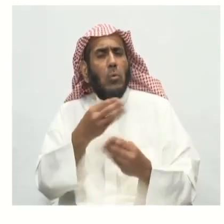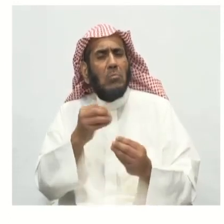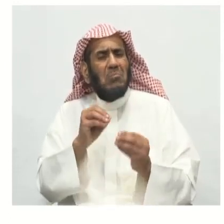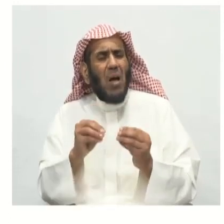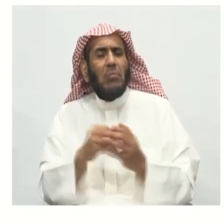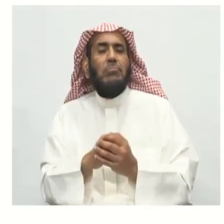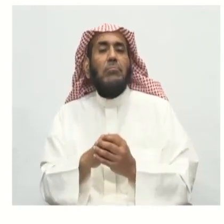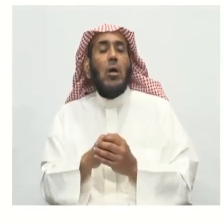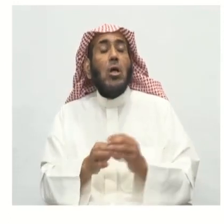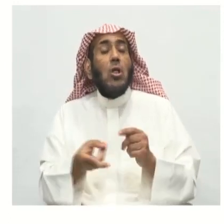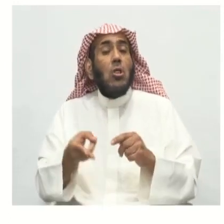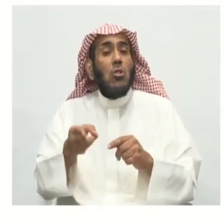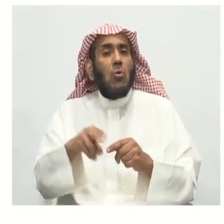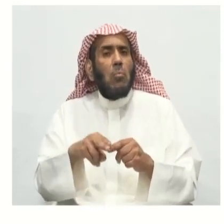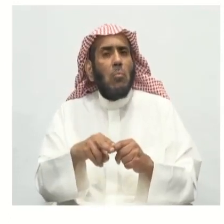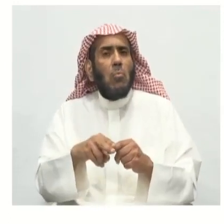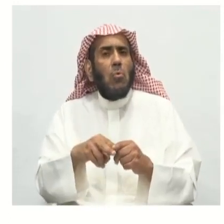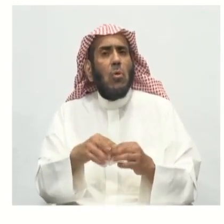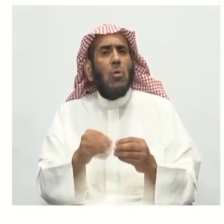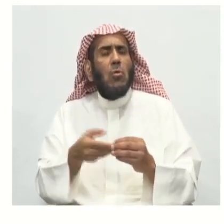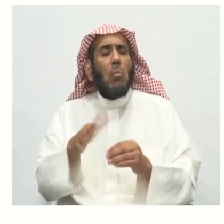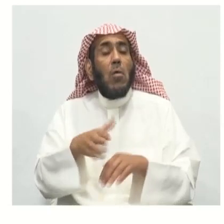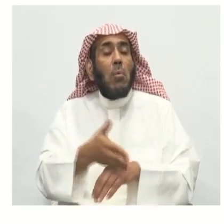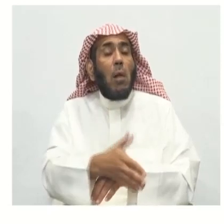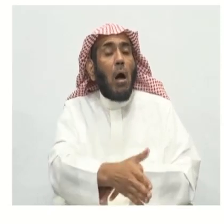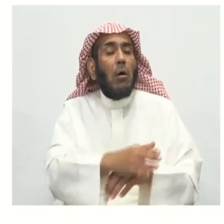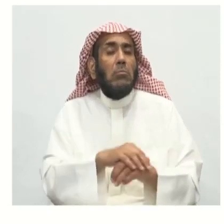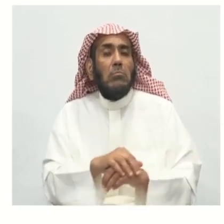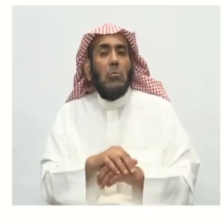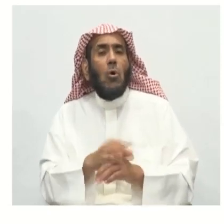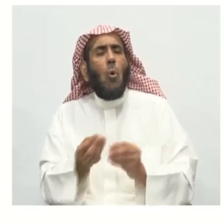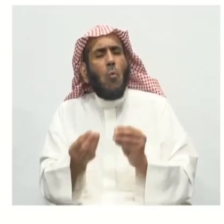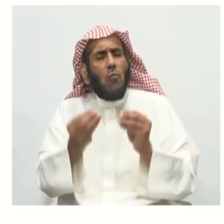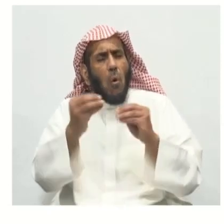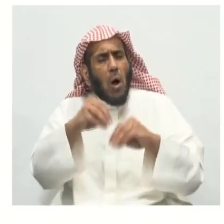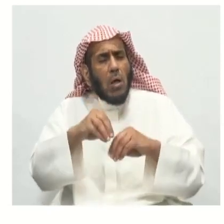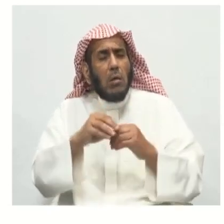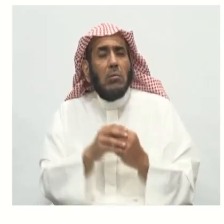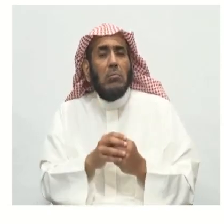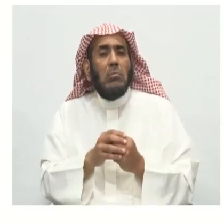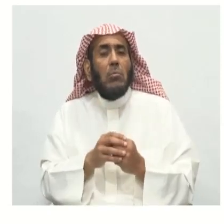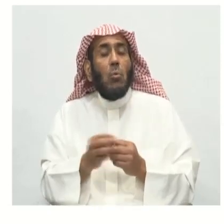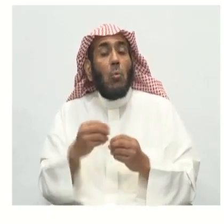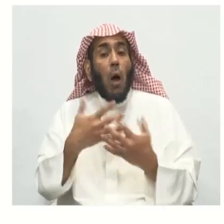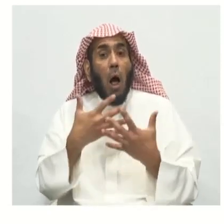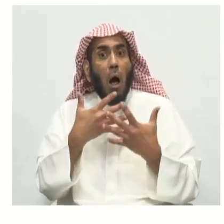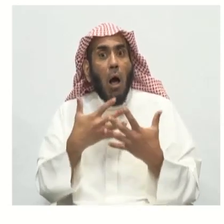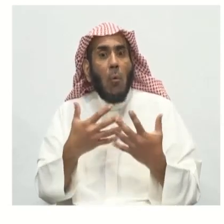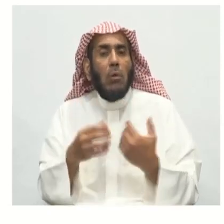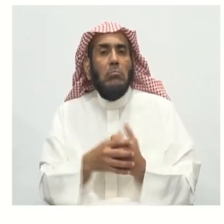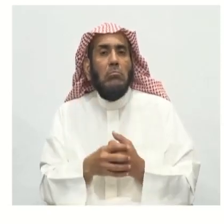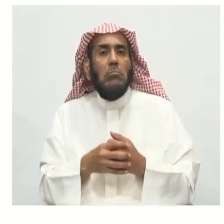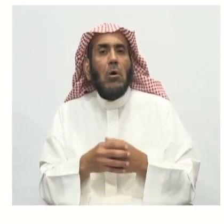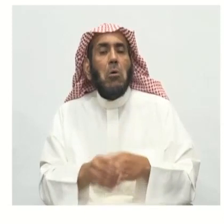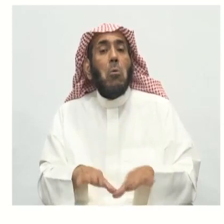بعضه ثم يذهب الى البحر وفوق هذا ايضا من الامور العجيبه